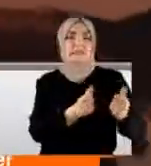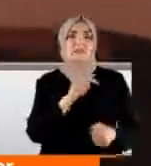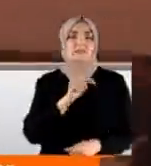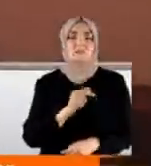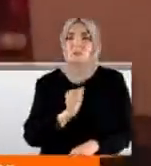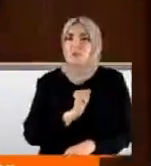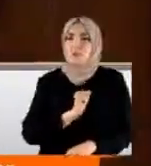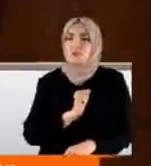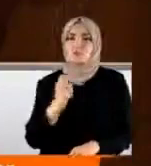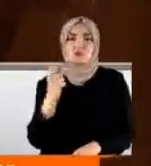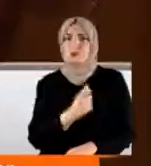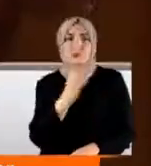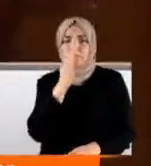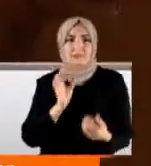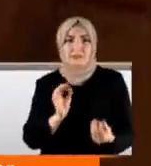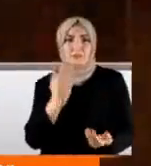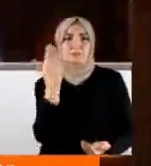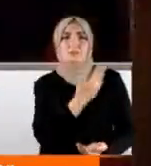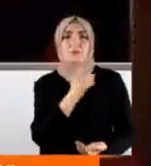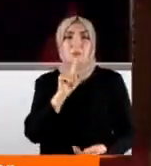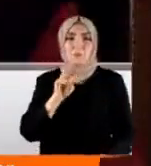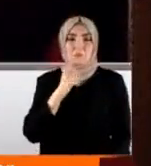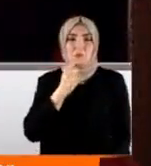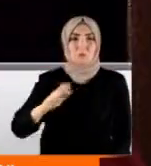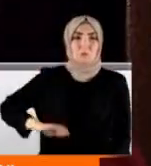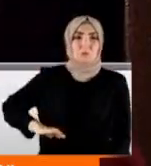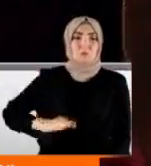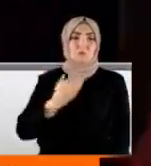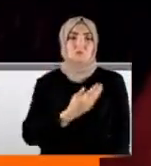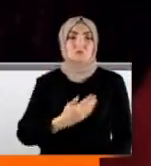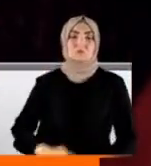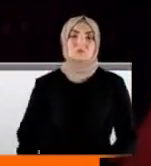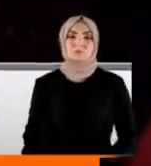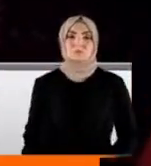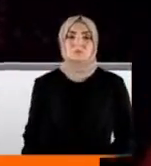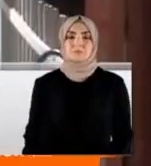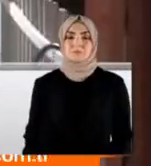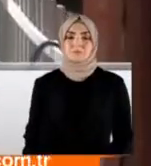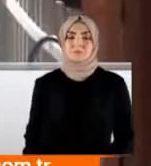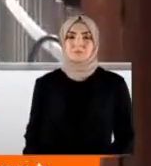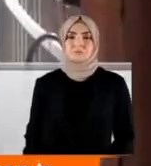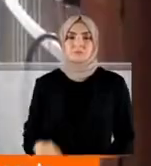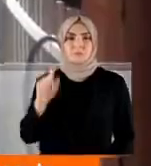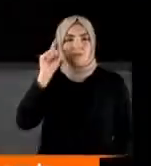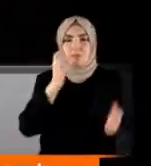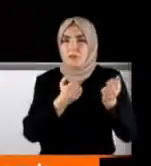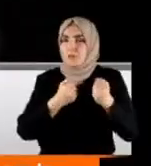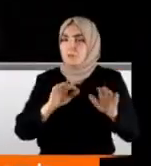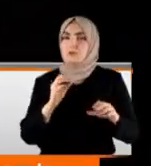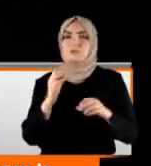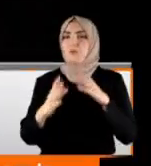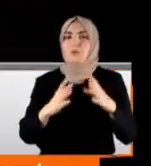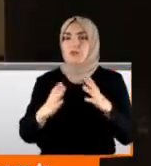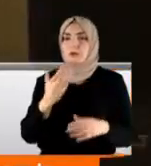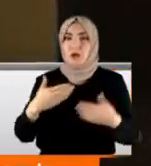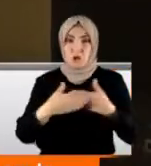bir çocuk işledi. Bilmiyorum, çok korkunç bir şeydi ya. Yapacak çocuk değildi ya. Çok iyi çocuktu. Akıl almaz olay akşam